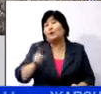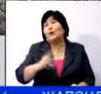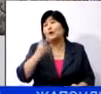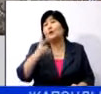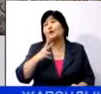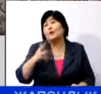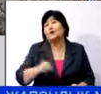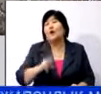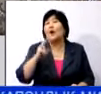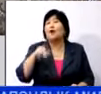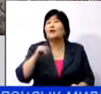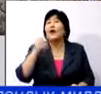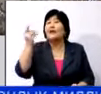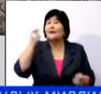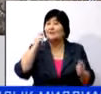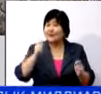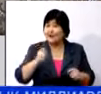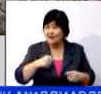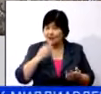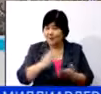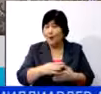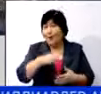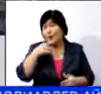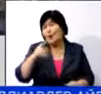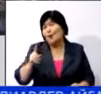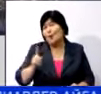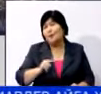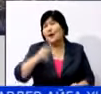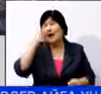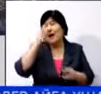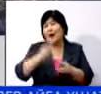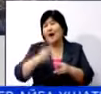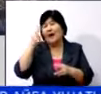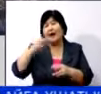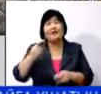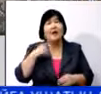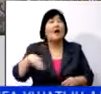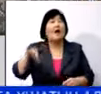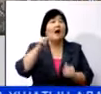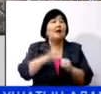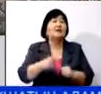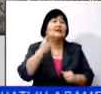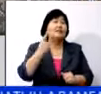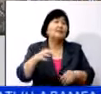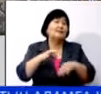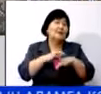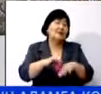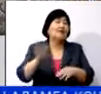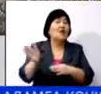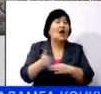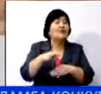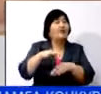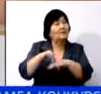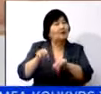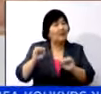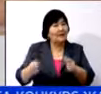қызым Құдайдың бізге берген сыйы болу керек. Көп күттік, ағалар ренжімейді, әрқайсысы бір-бірден жетектеп серуендеп келе